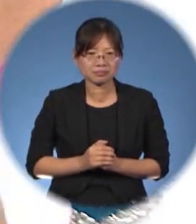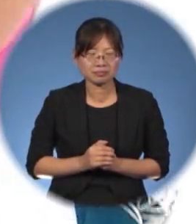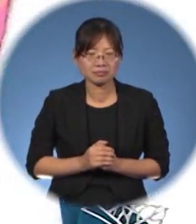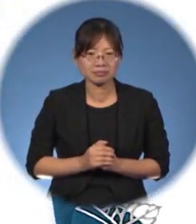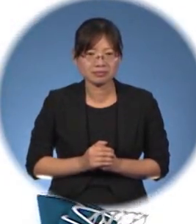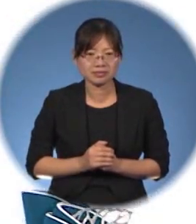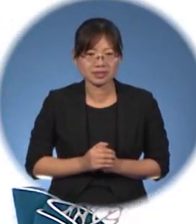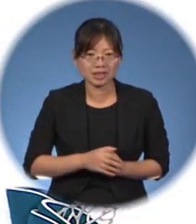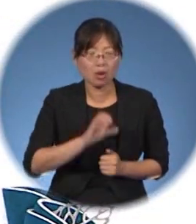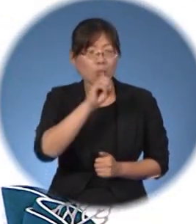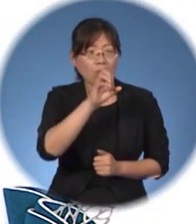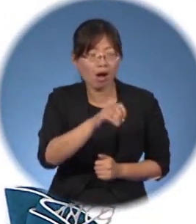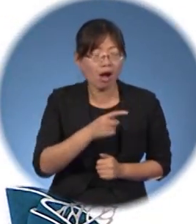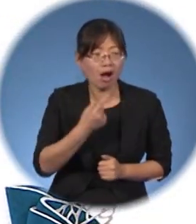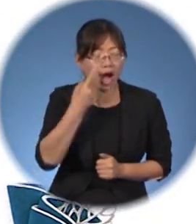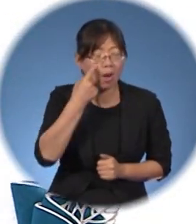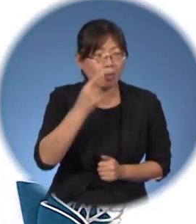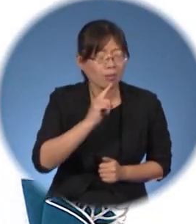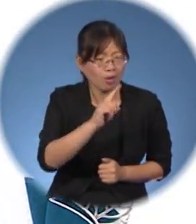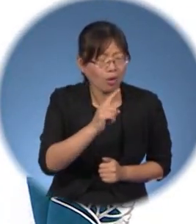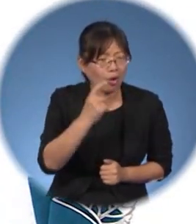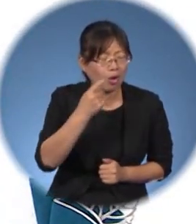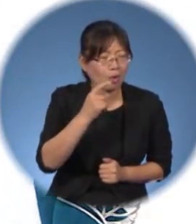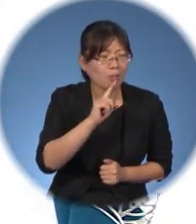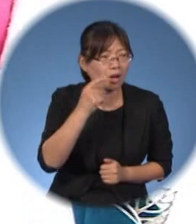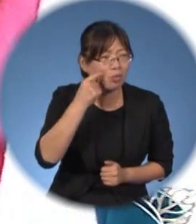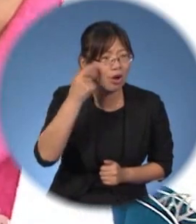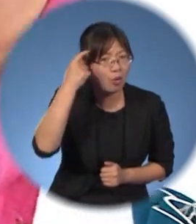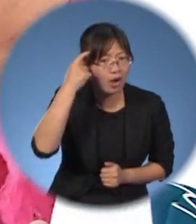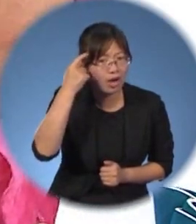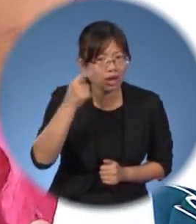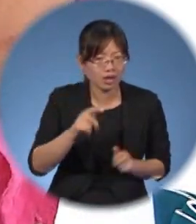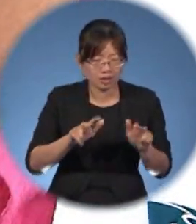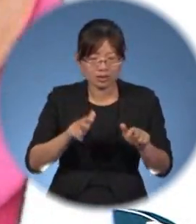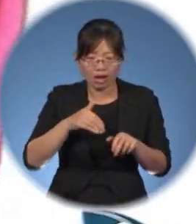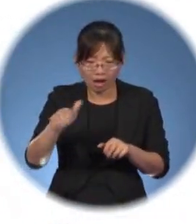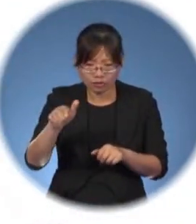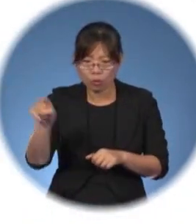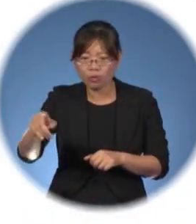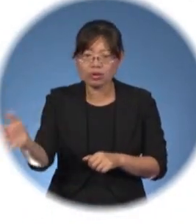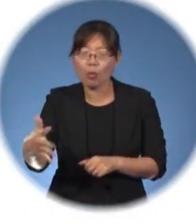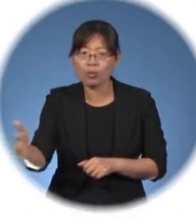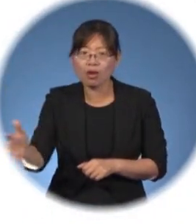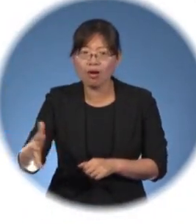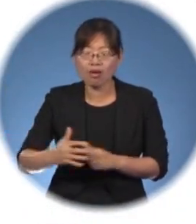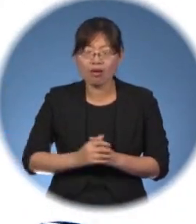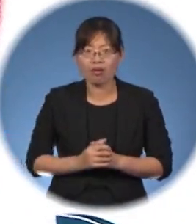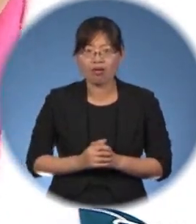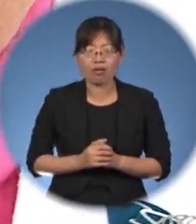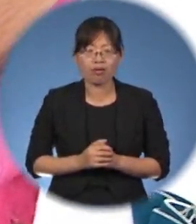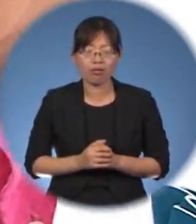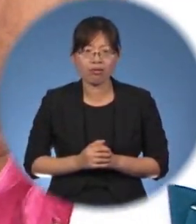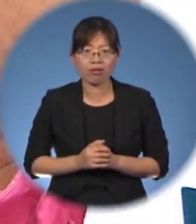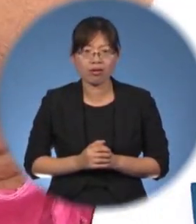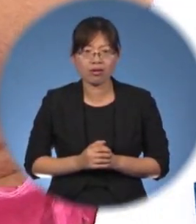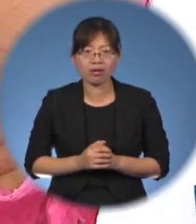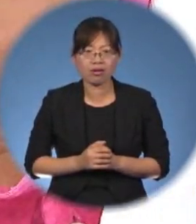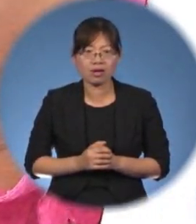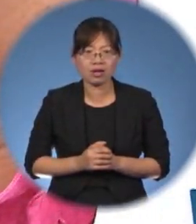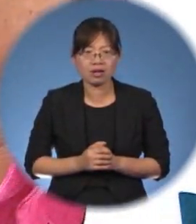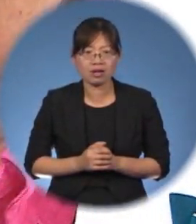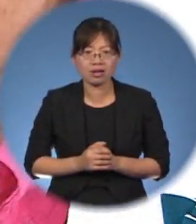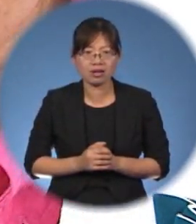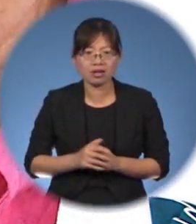야, 말하라고 왜 말 못해. 그러니까 지금 가봐도 거기 없이요. 그러는 거야.